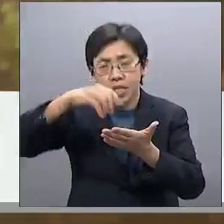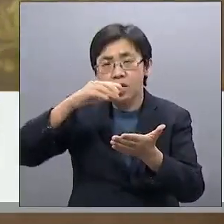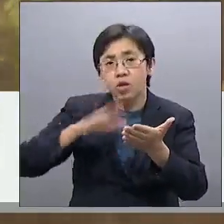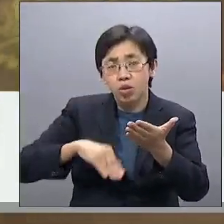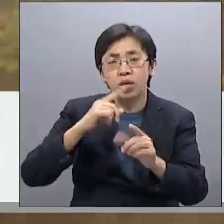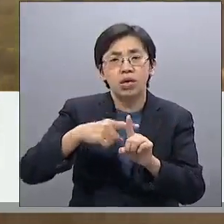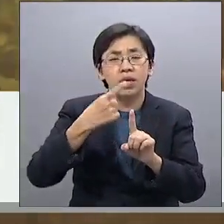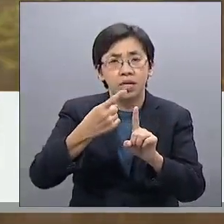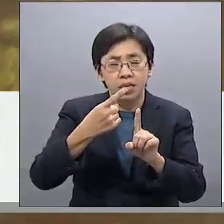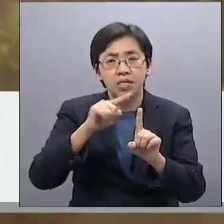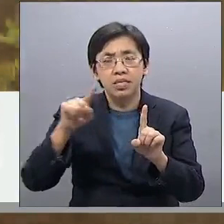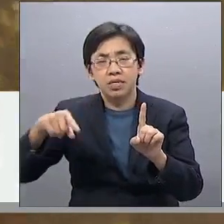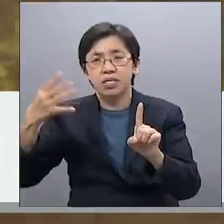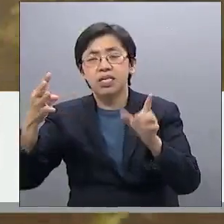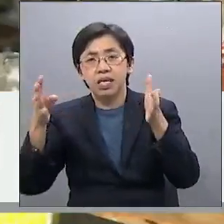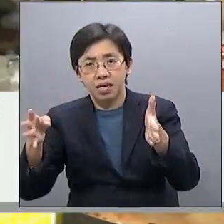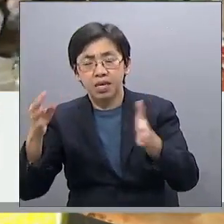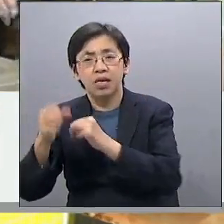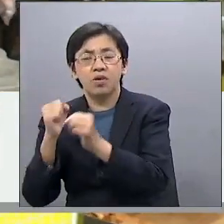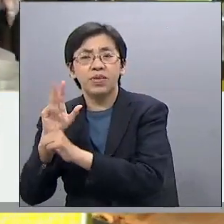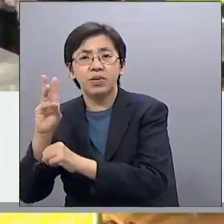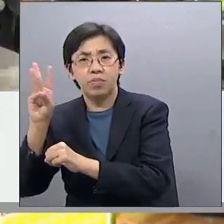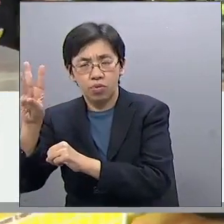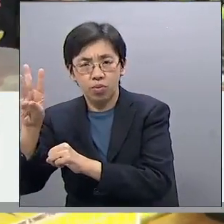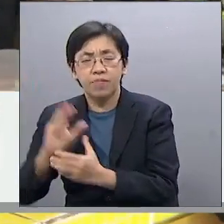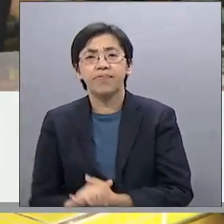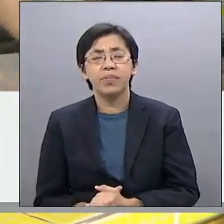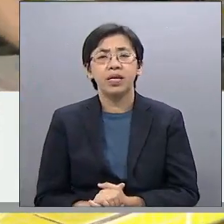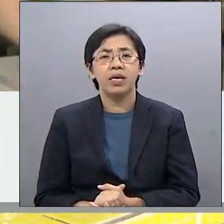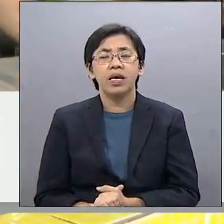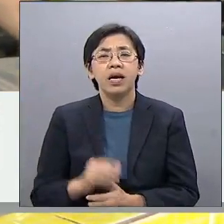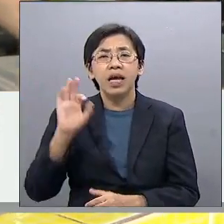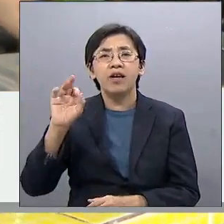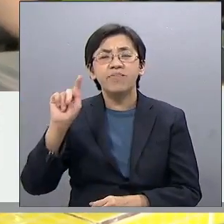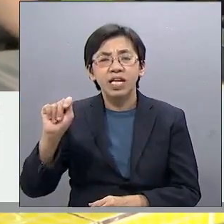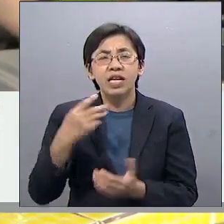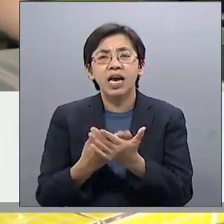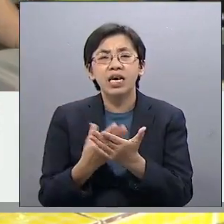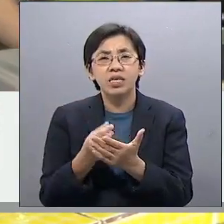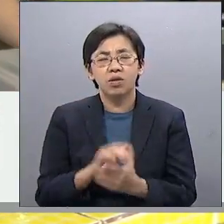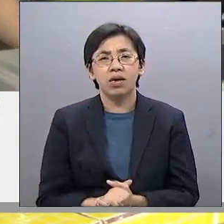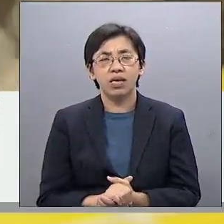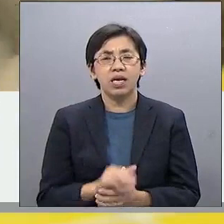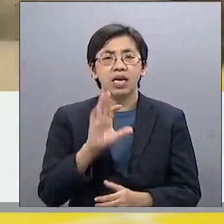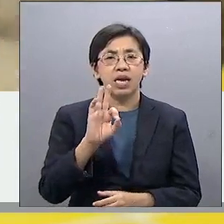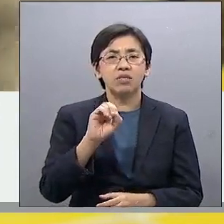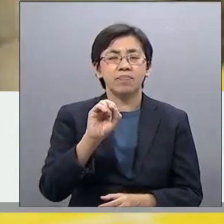มกราคมถึงเมษายน 2566ซึ่งมีค่า FTเรียกเก็บที่